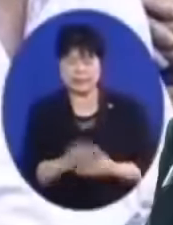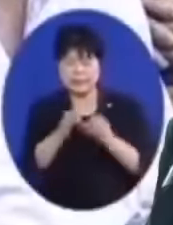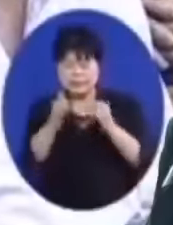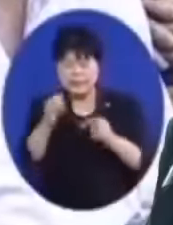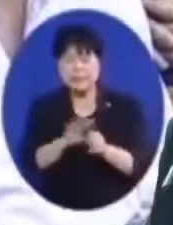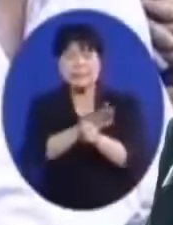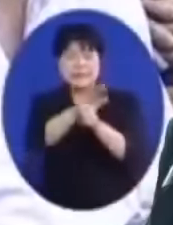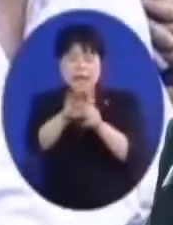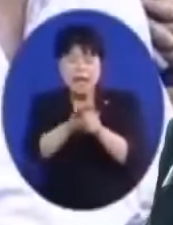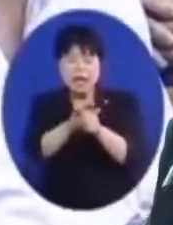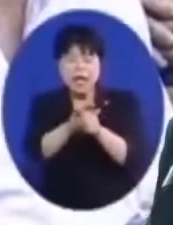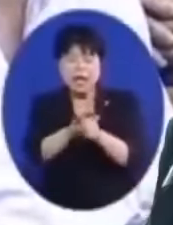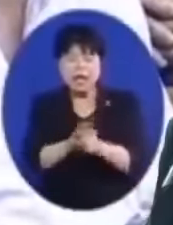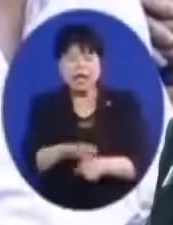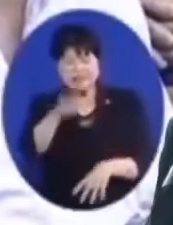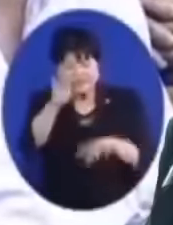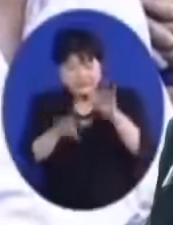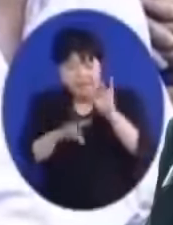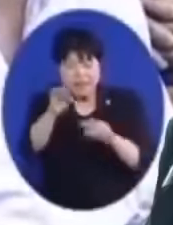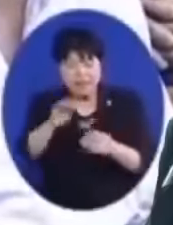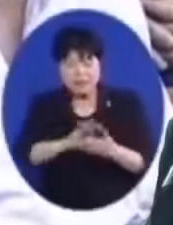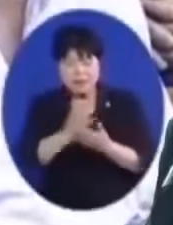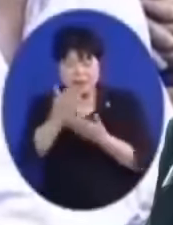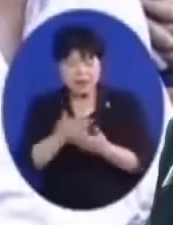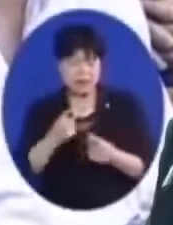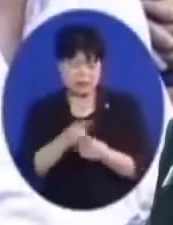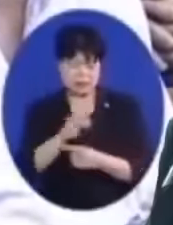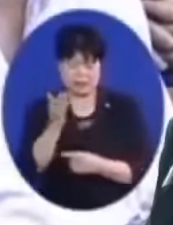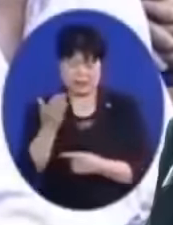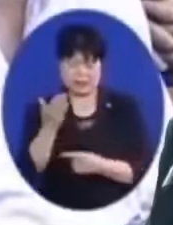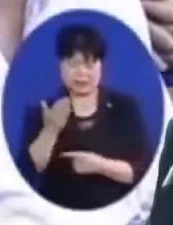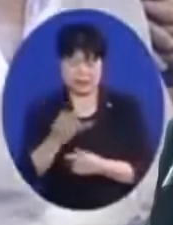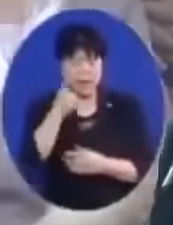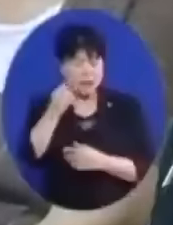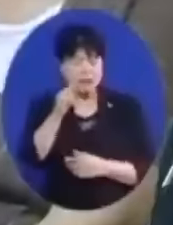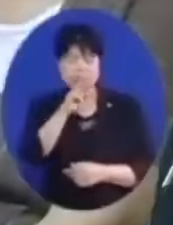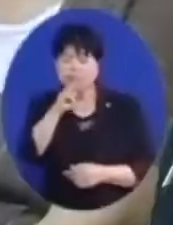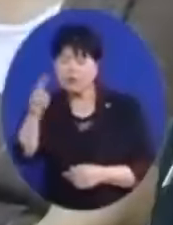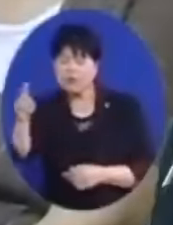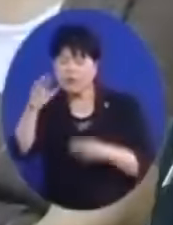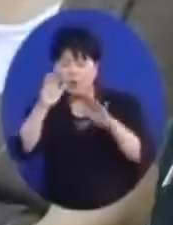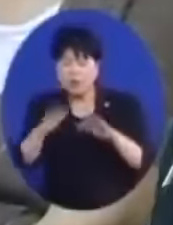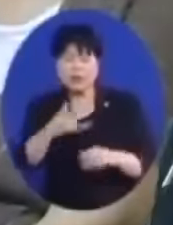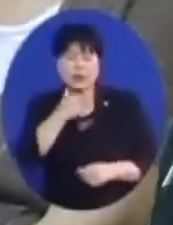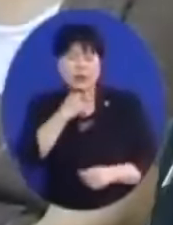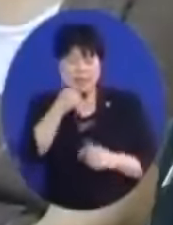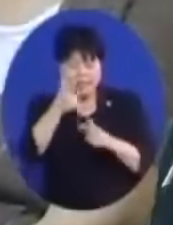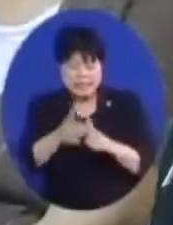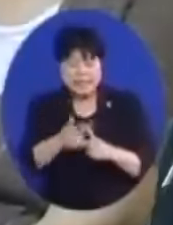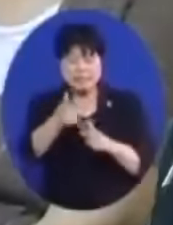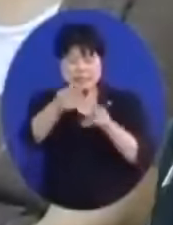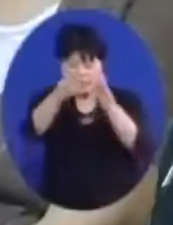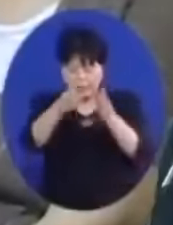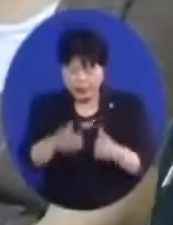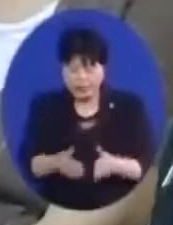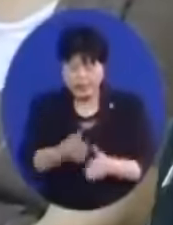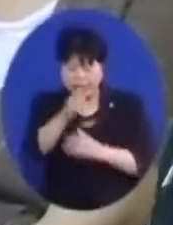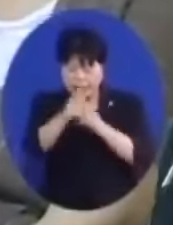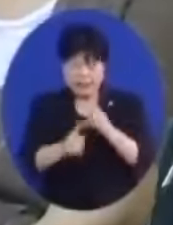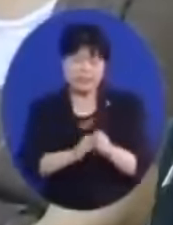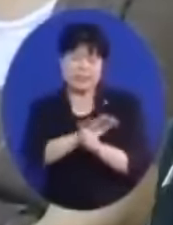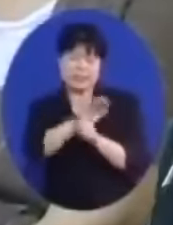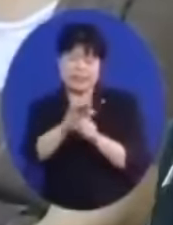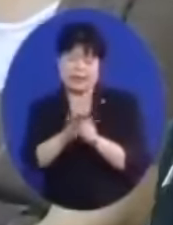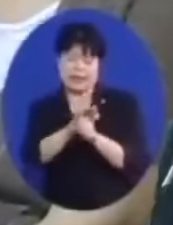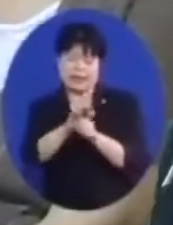인간의 사랑은 다 말라빠지고 변화되고 마는 것입니다. 우리 아버지여, 오늘 원하오니 예수 그리스도로 말미암아 하나님의